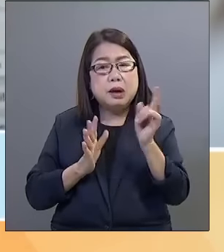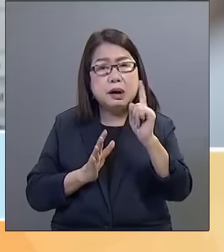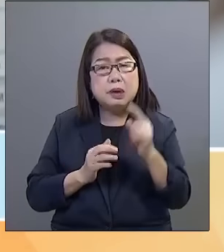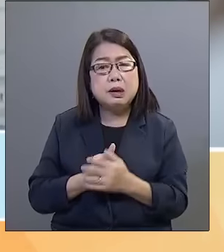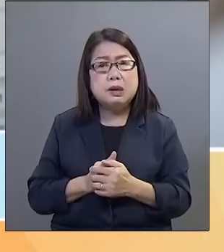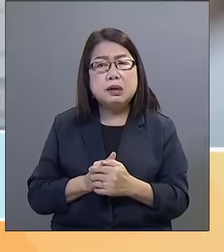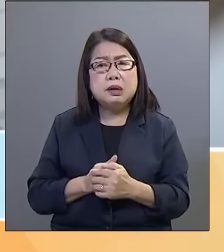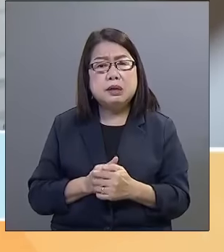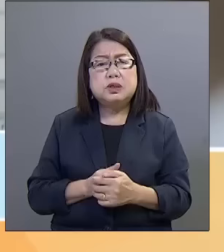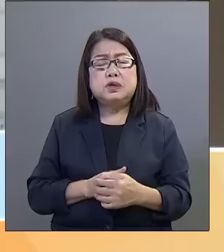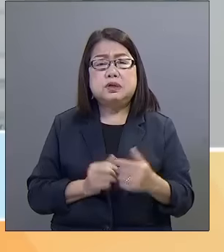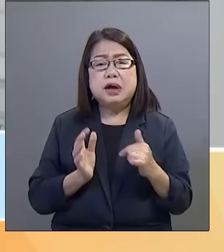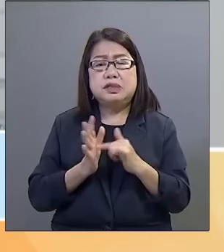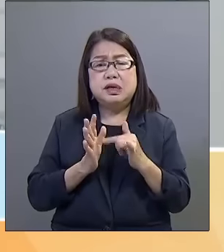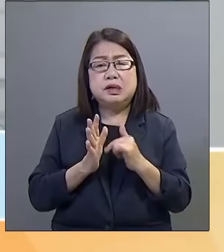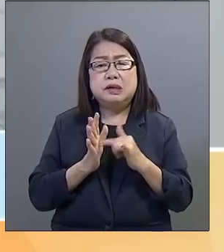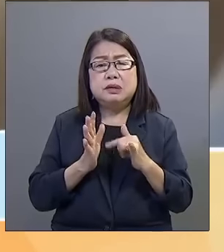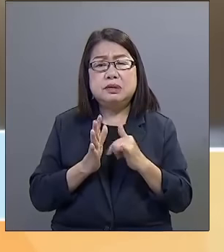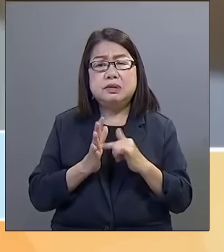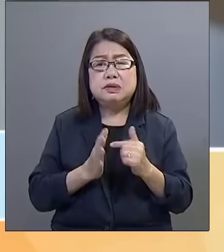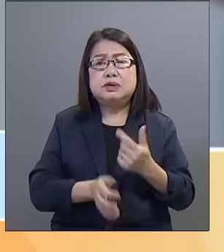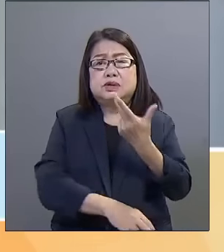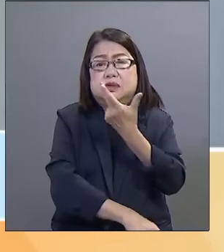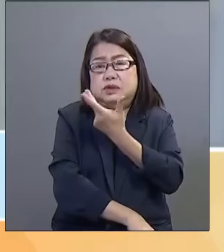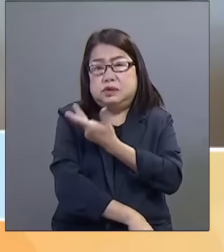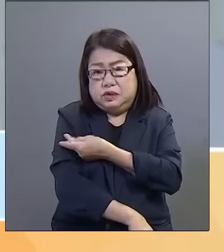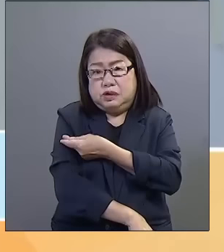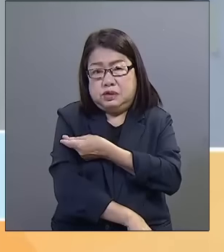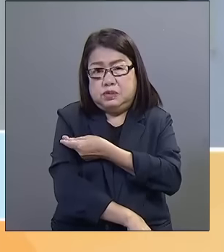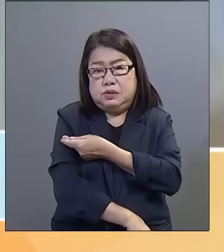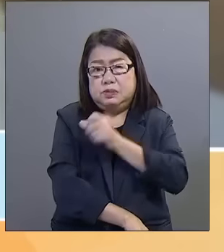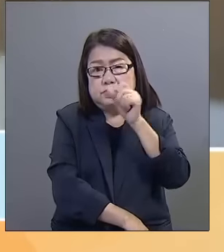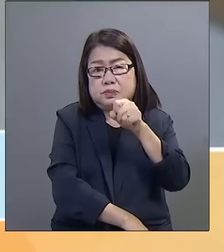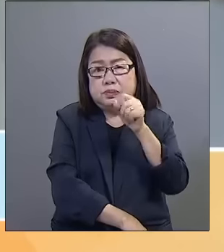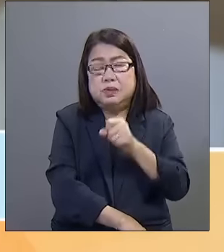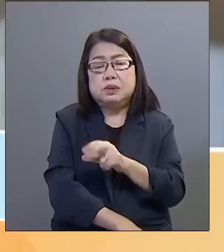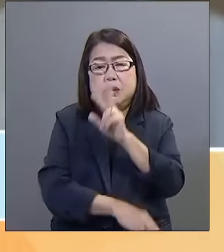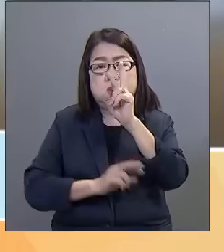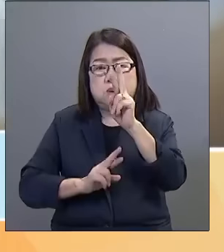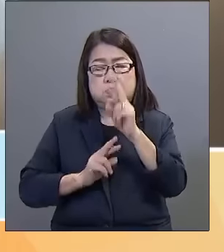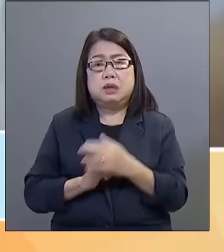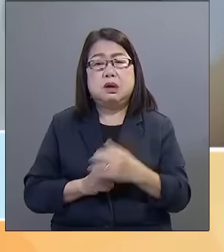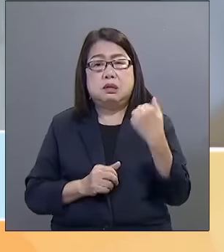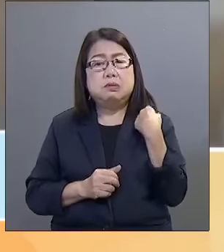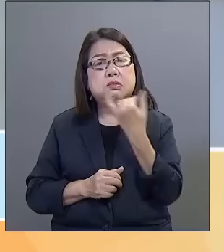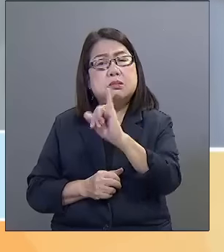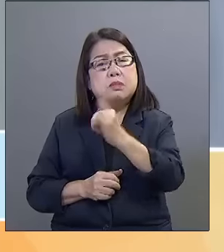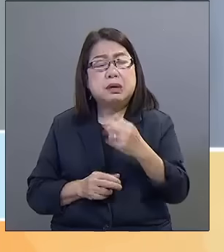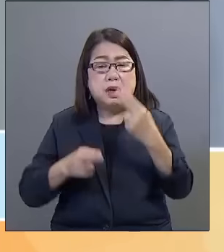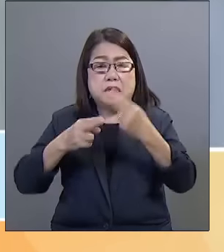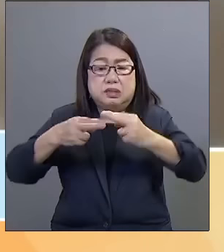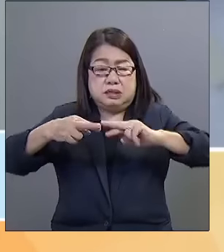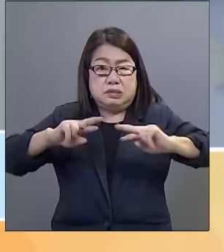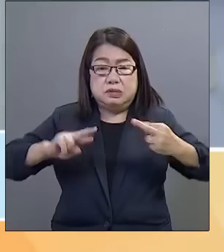ยาฉีดที่เรามีอยู่เนี่ยเพื่อสร้างภูมิคุ้มกันสำเร็จรูปอย่างรวดเร็วในกลุ่มเปราะบางเนี่ยจะมีบางสายพันธุ์ที่จะดื้อครับ